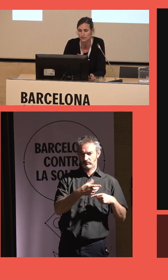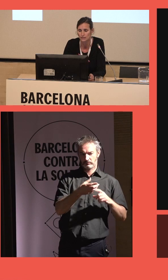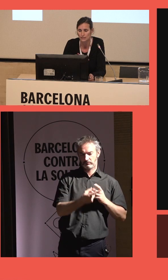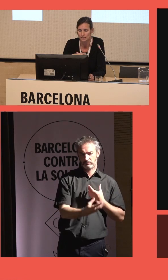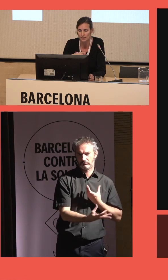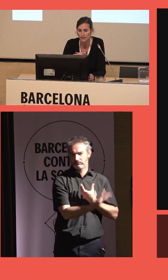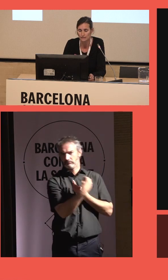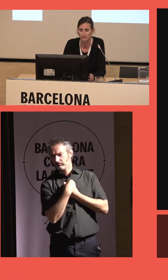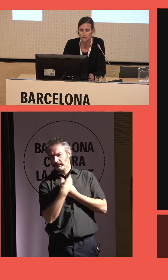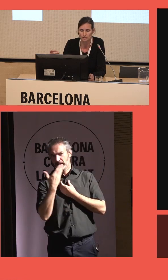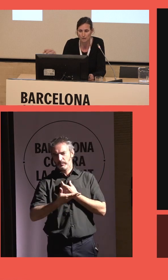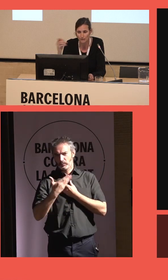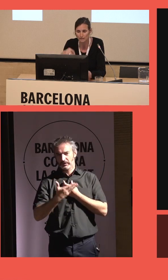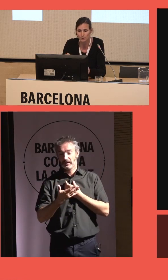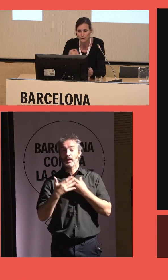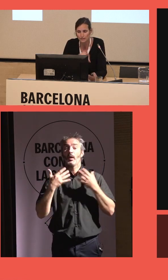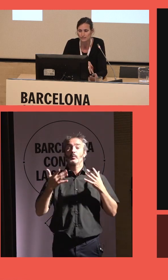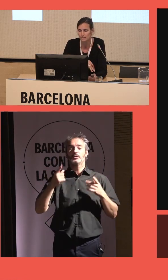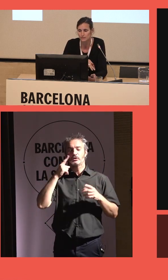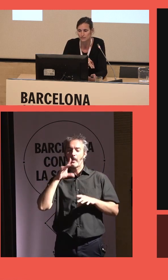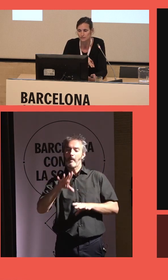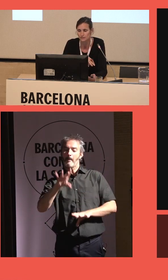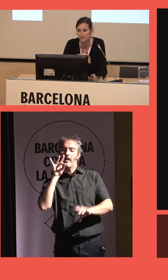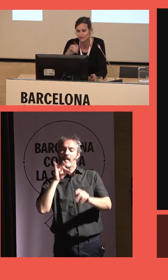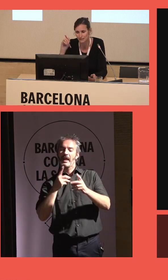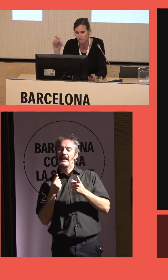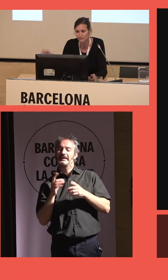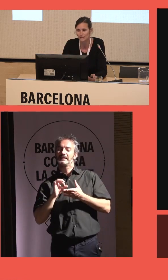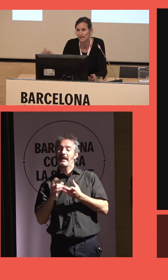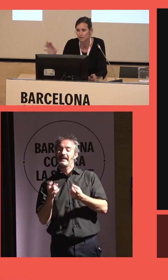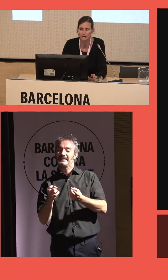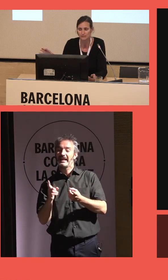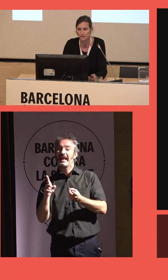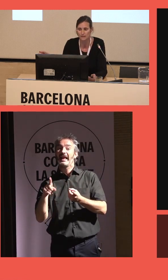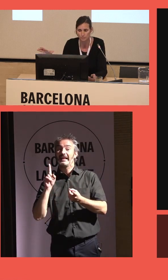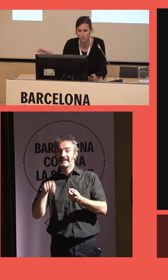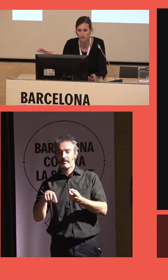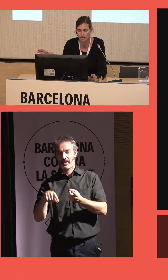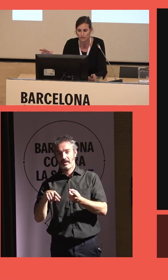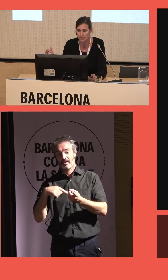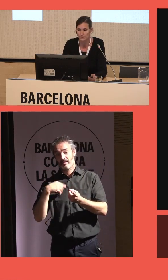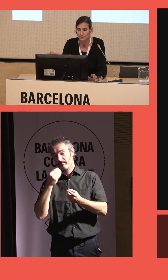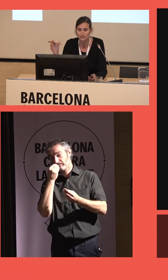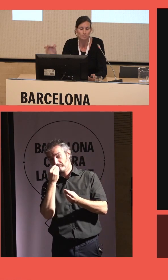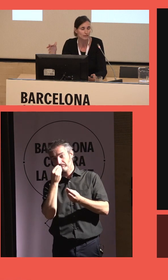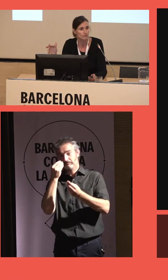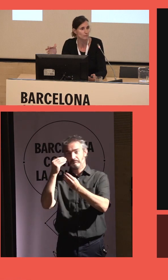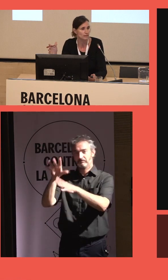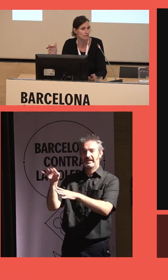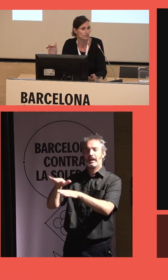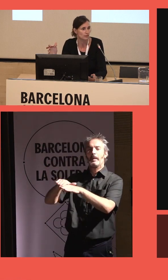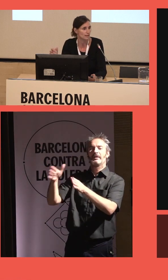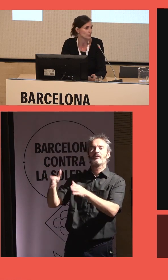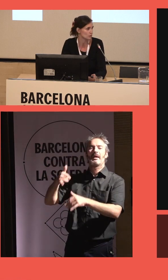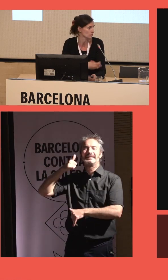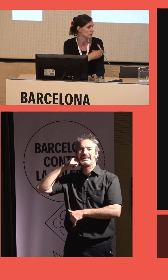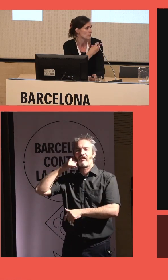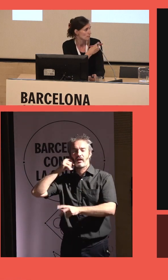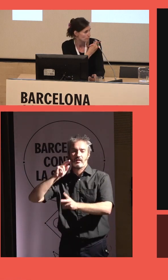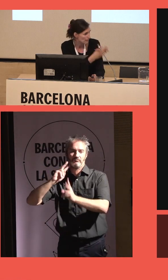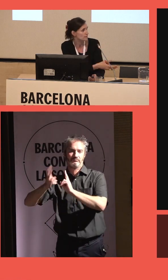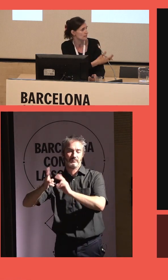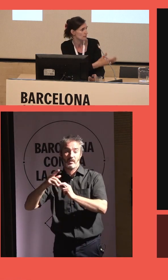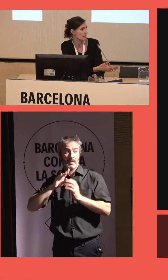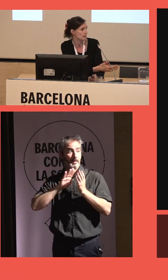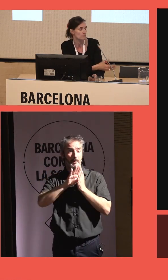projecte Radars llavors a part de valorar quins serveis necessiti se la passa a la part estrella del projecte que és la plataforma telefònica que són